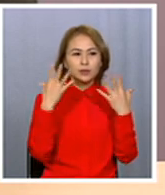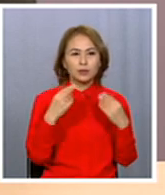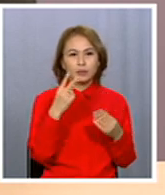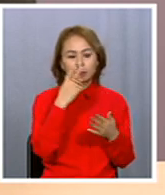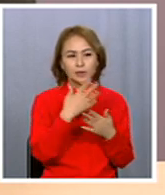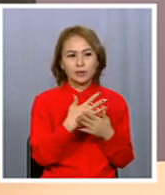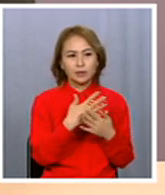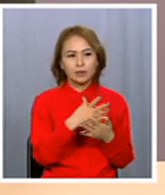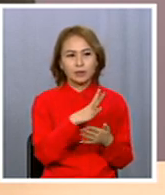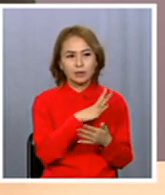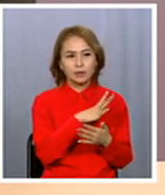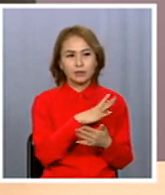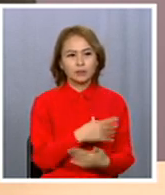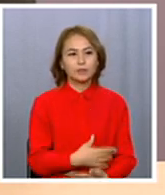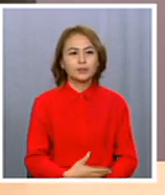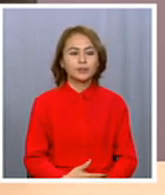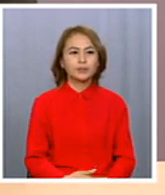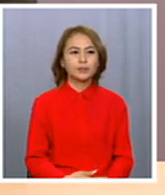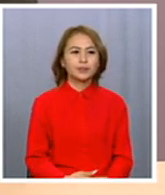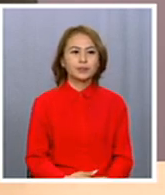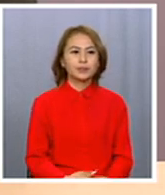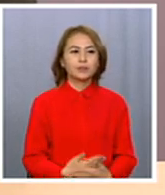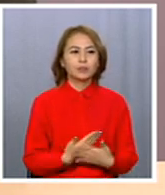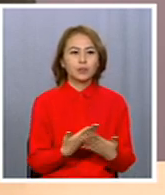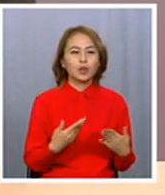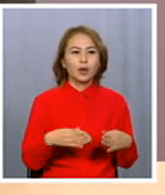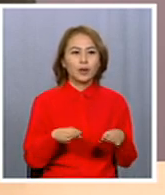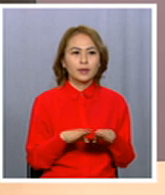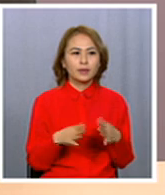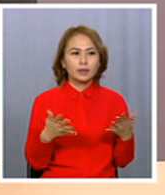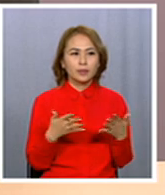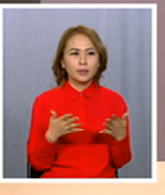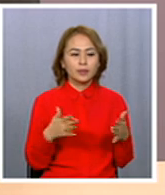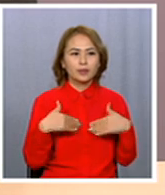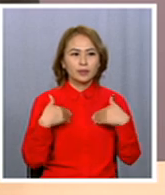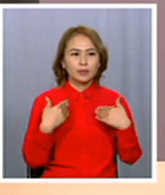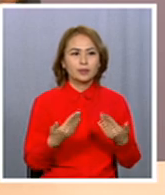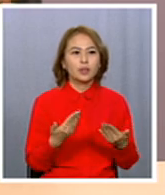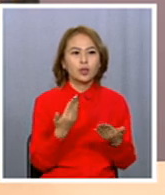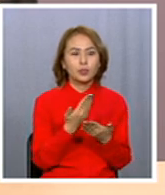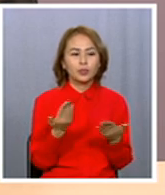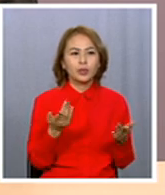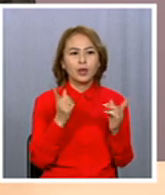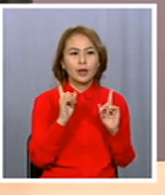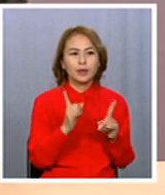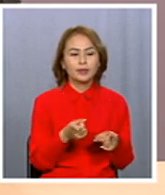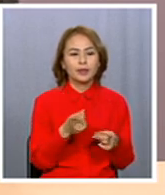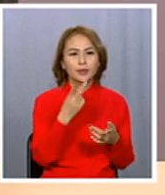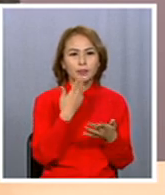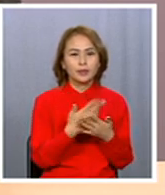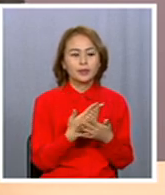бейнеленген. Бұл қандай пікір? Бұл ақиқат пікір.